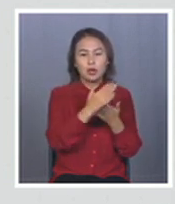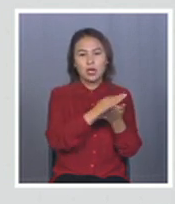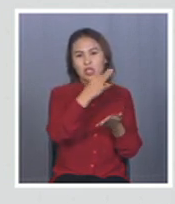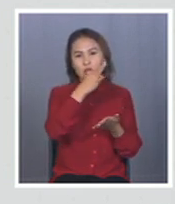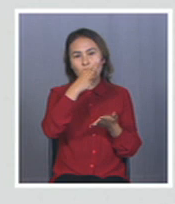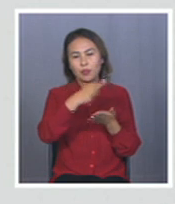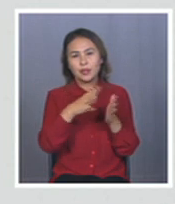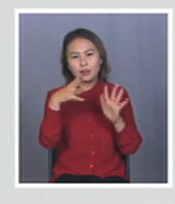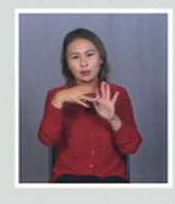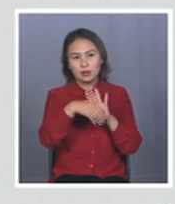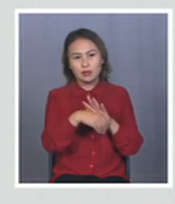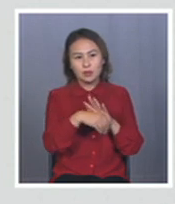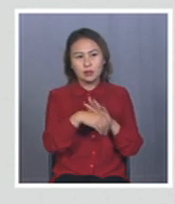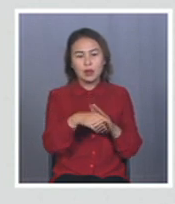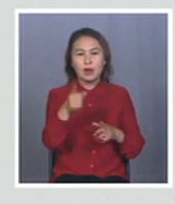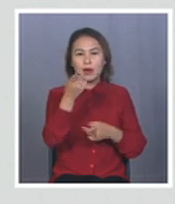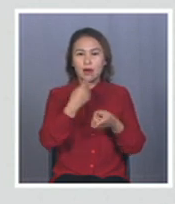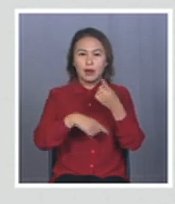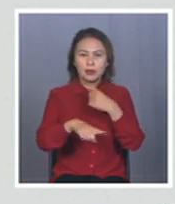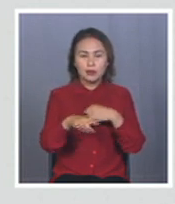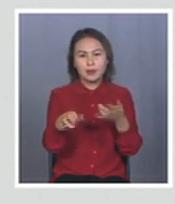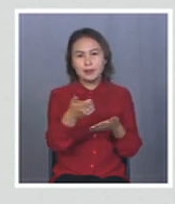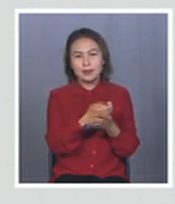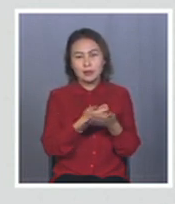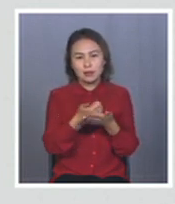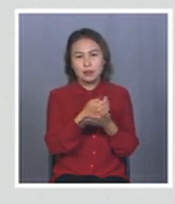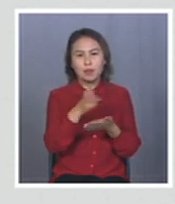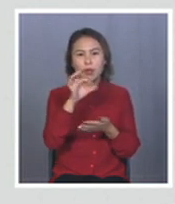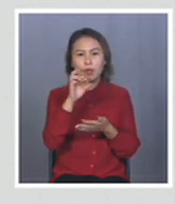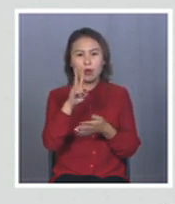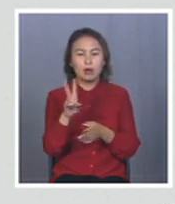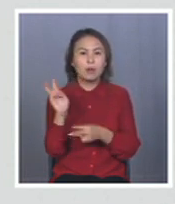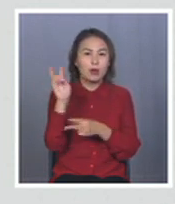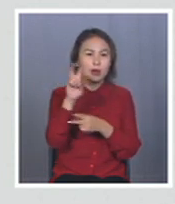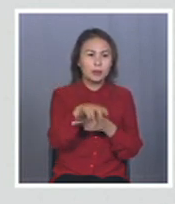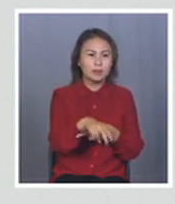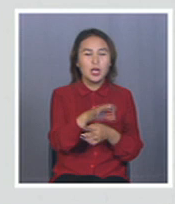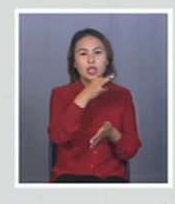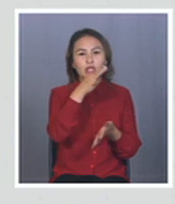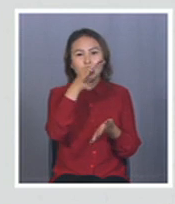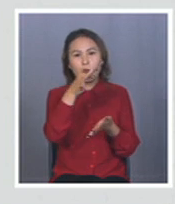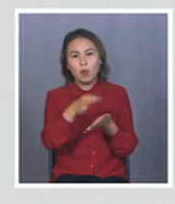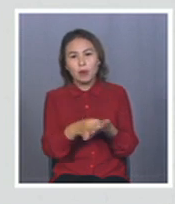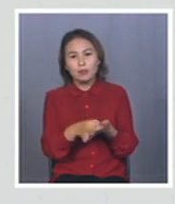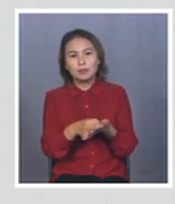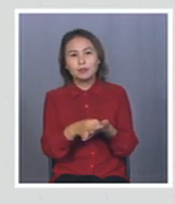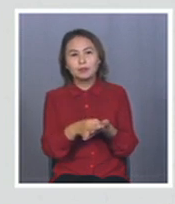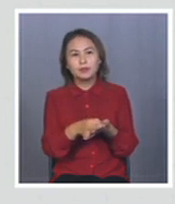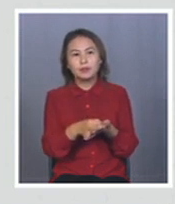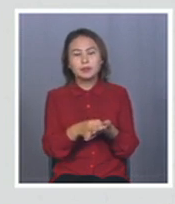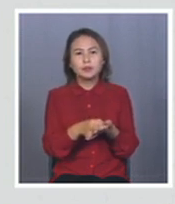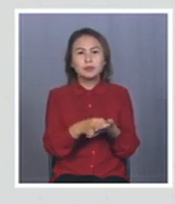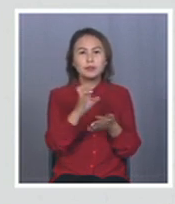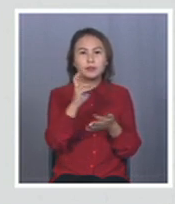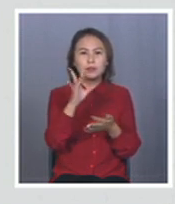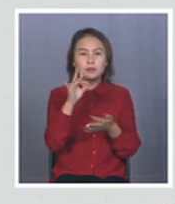енгіземіз. Қайтадан сенсорлар блогына барып, жауап скриптін